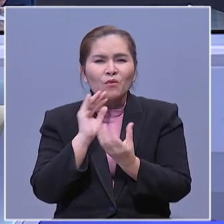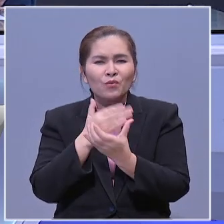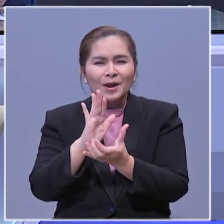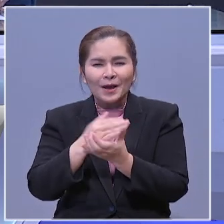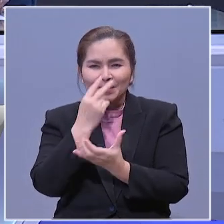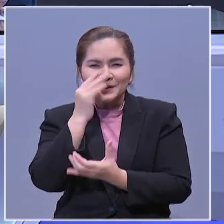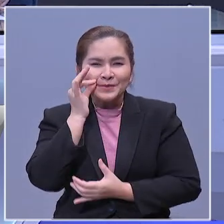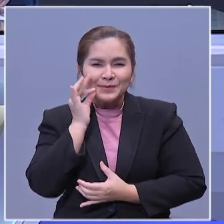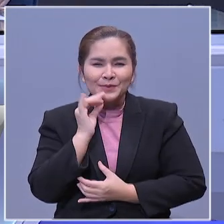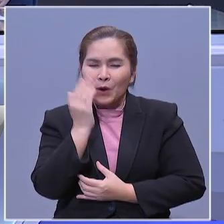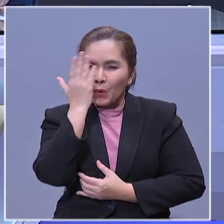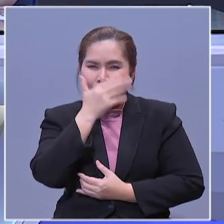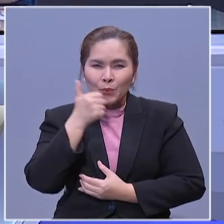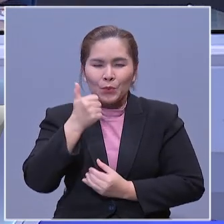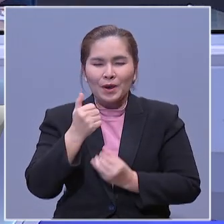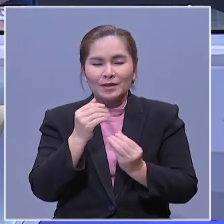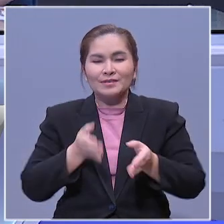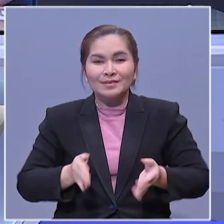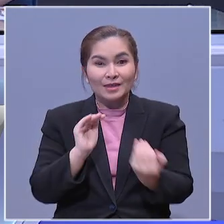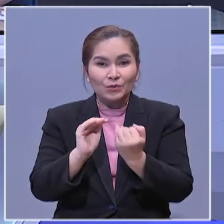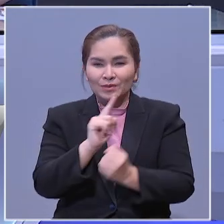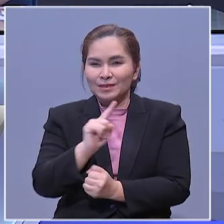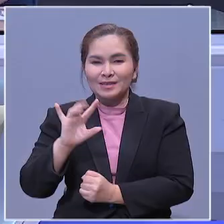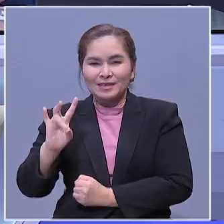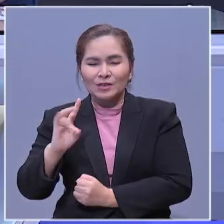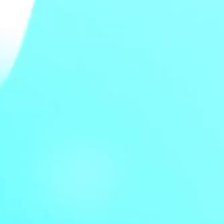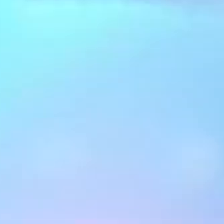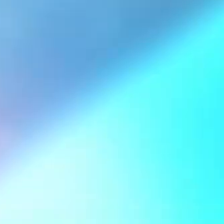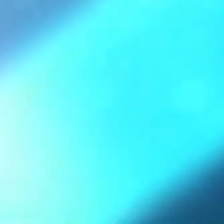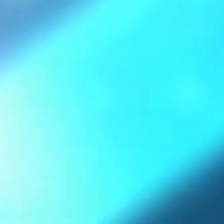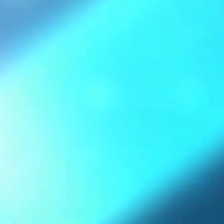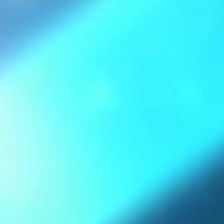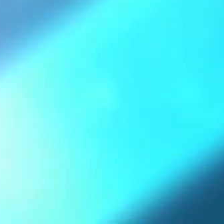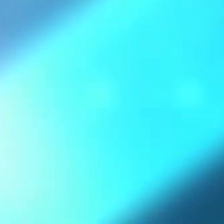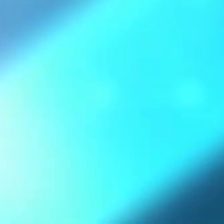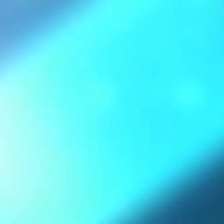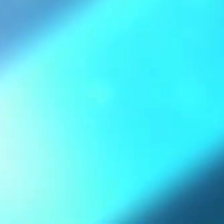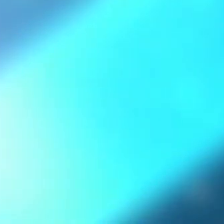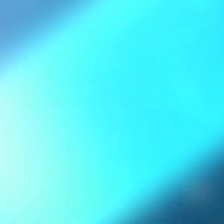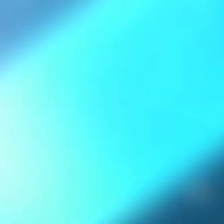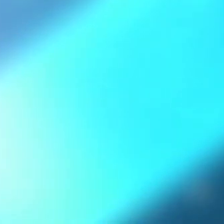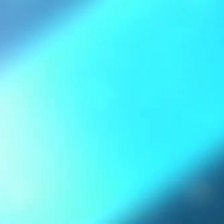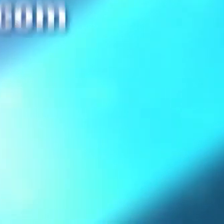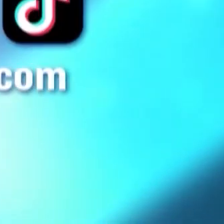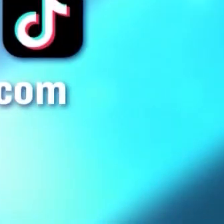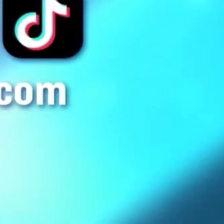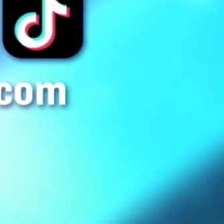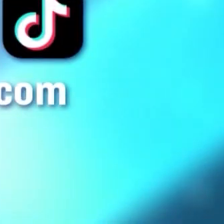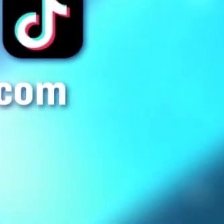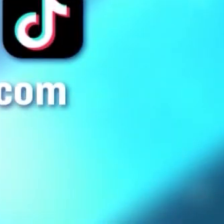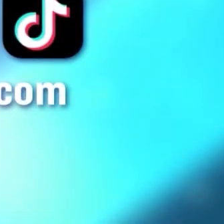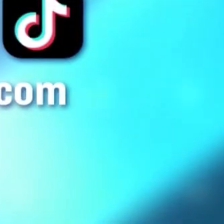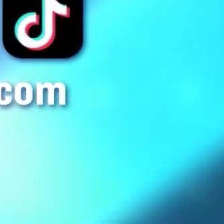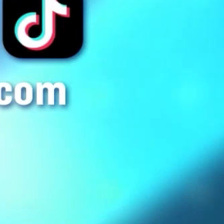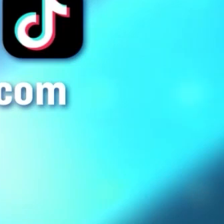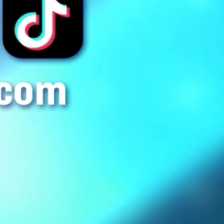ยนะ ถนนสาย117นี ่แวะไปอุดหนุนกันได้นะครับ ติดตาม PPTV HD 36ได้ทุกช่องทางและอย่าลืมกด